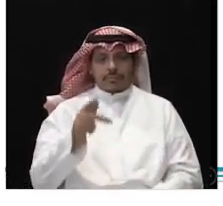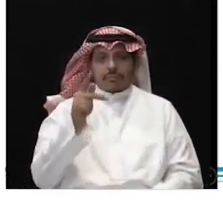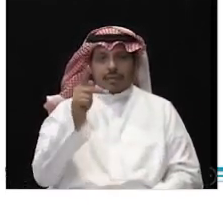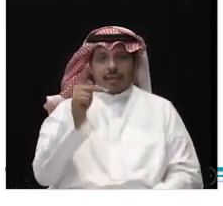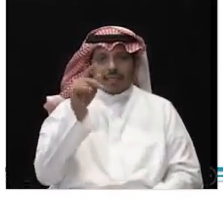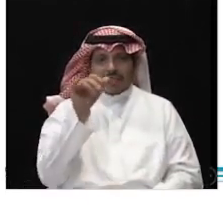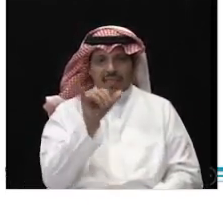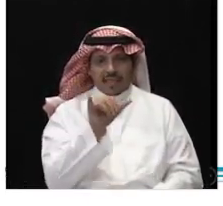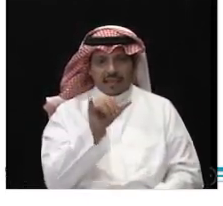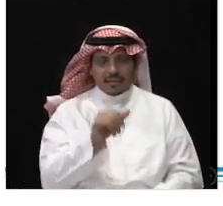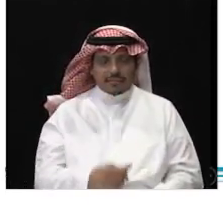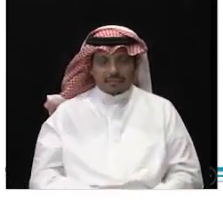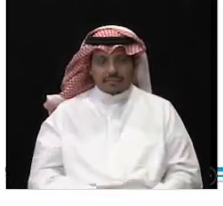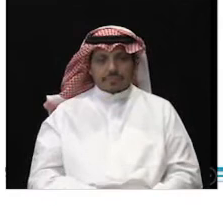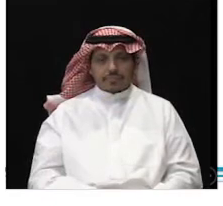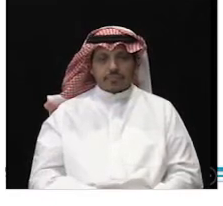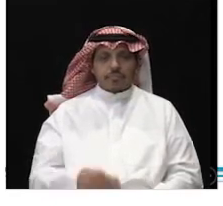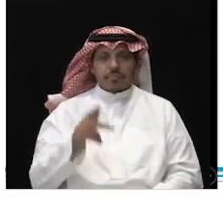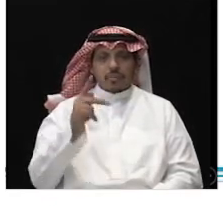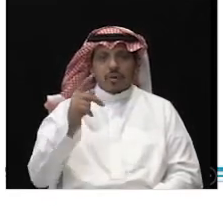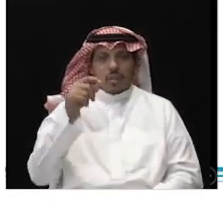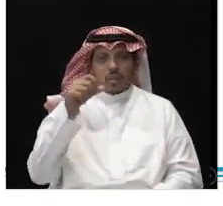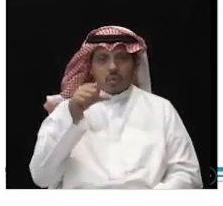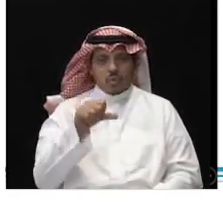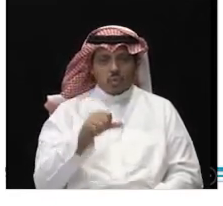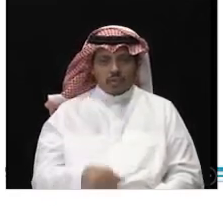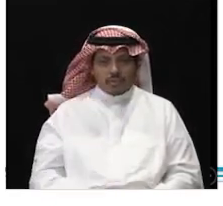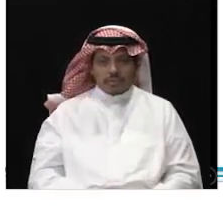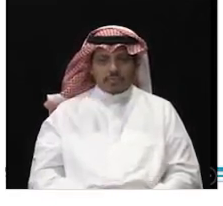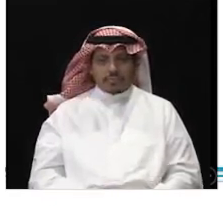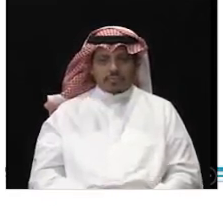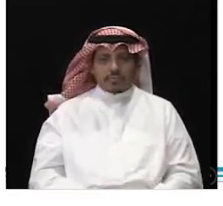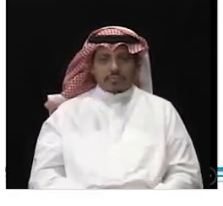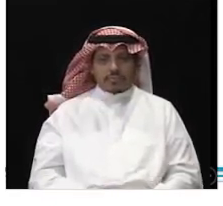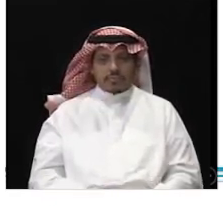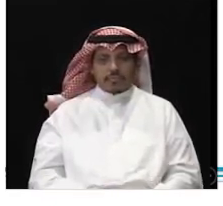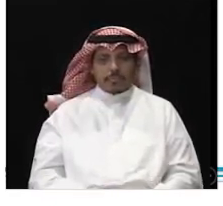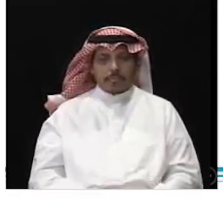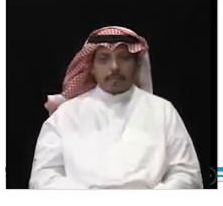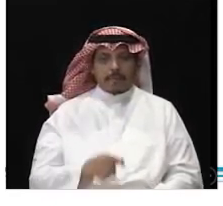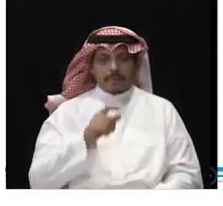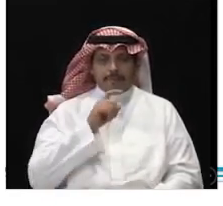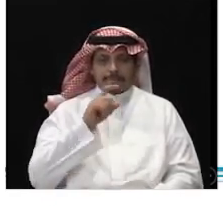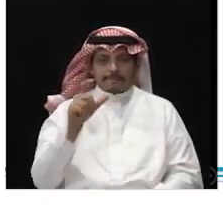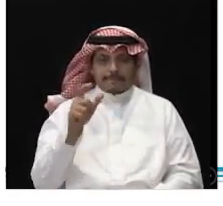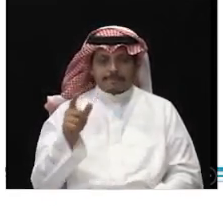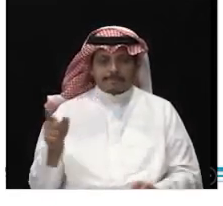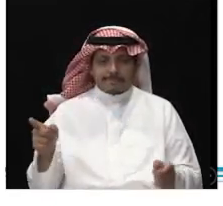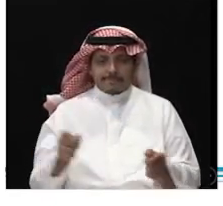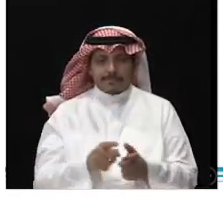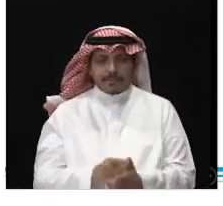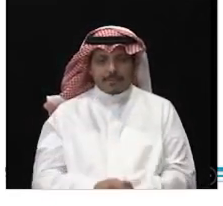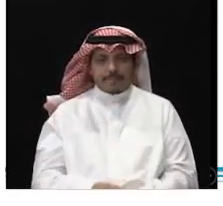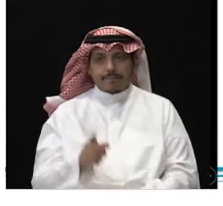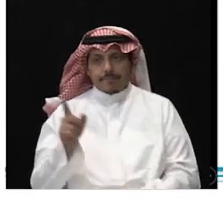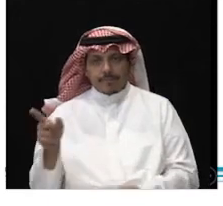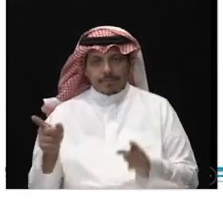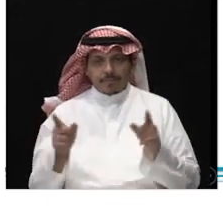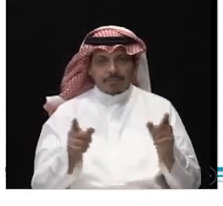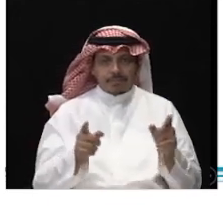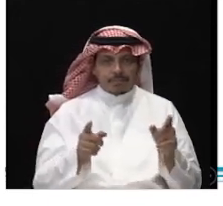ضي، أحسنتم، ضو، رائع جدا. إذن أين الصوت القصير، هذا أم هذا؟